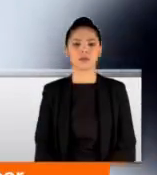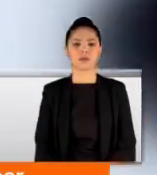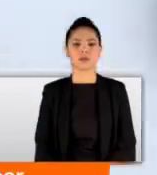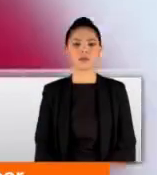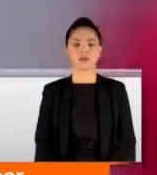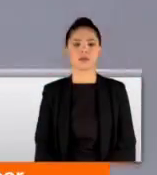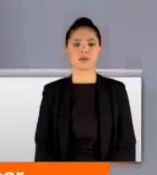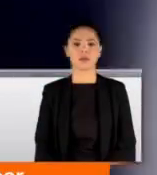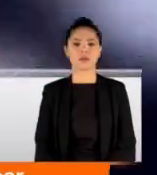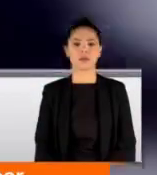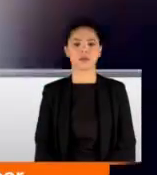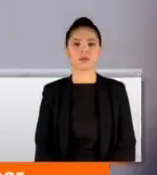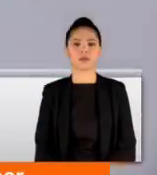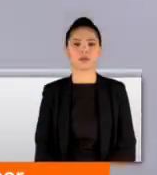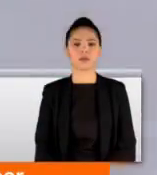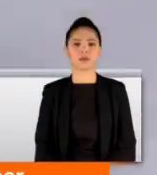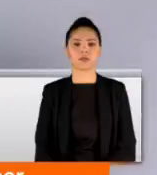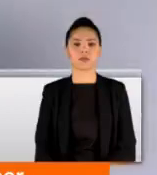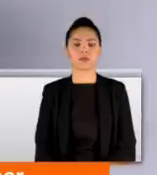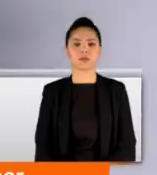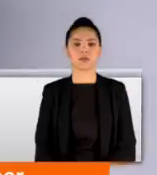Apartman gitti ya.